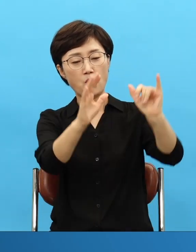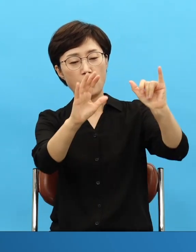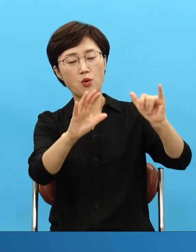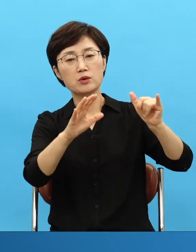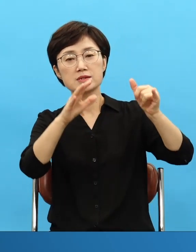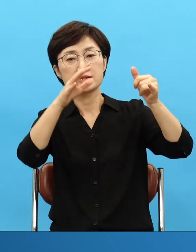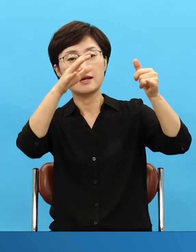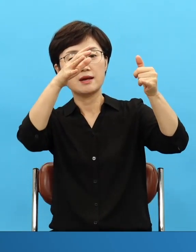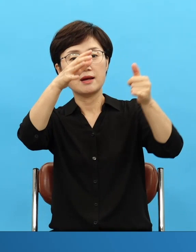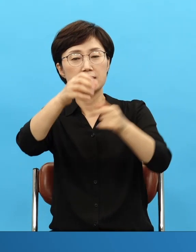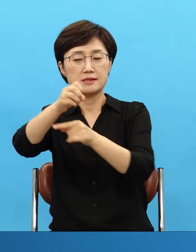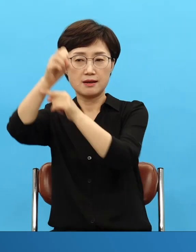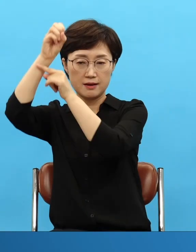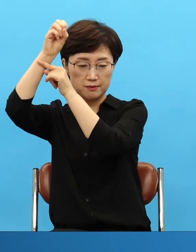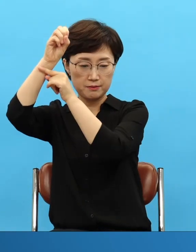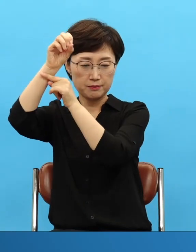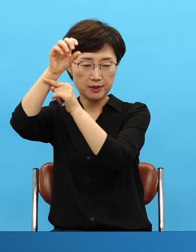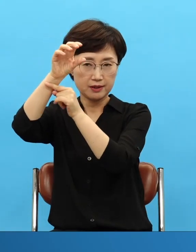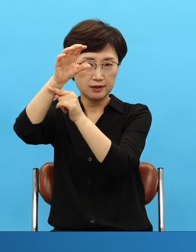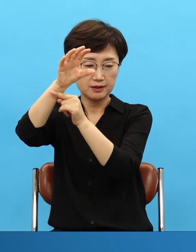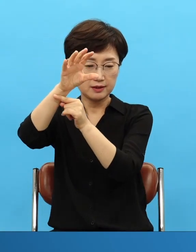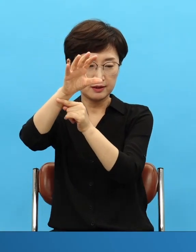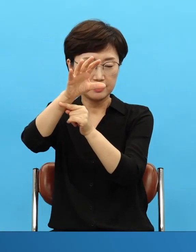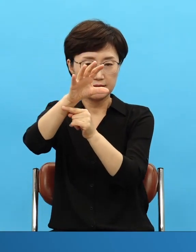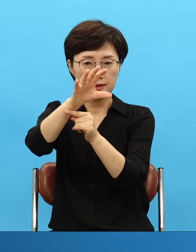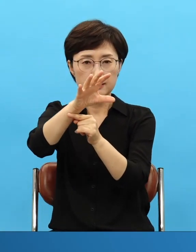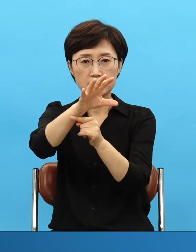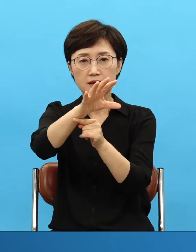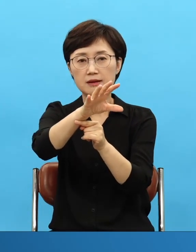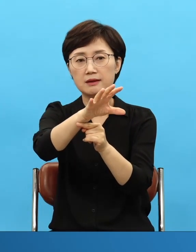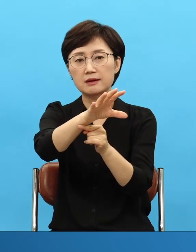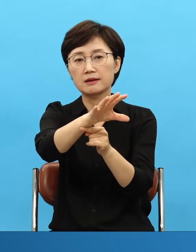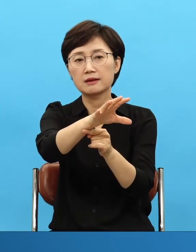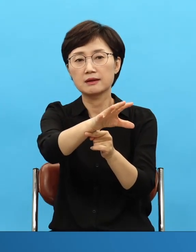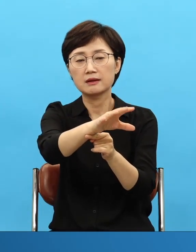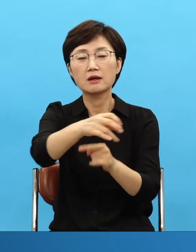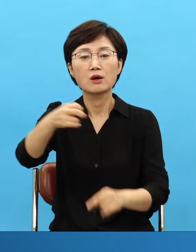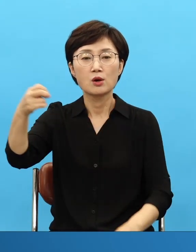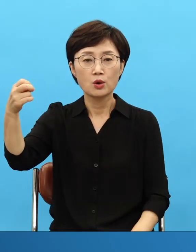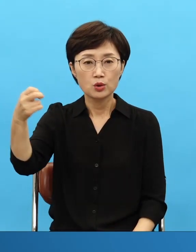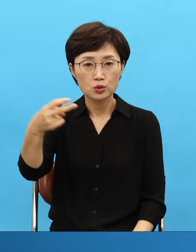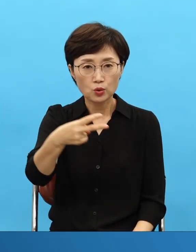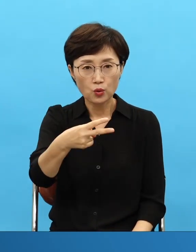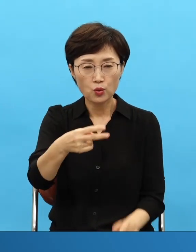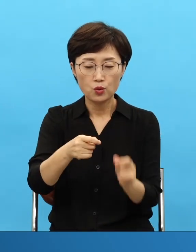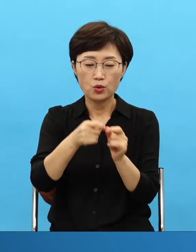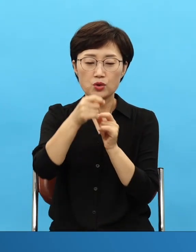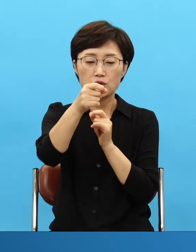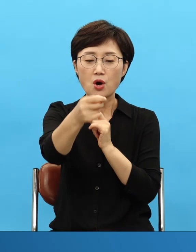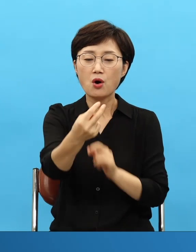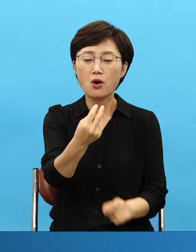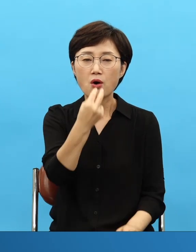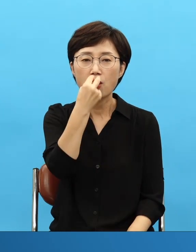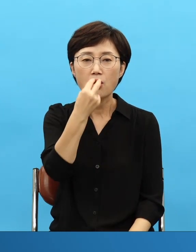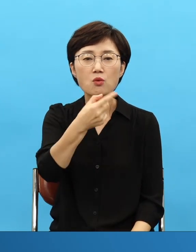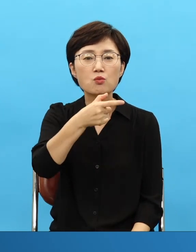빛은 온 세상 비치며 또